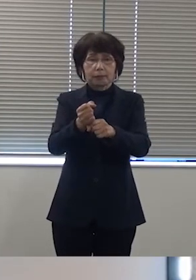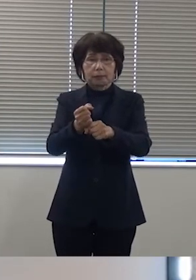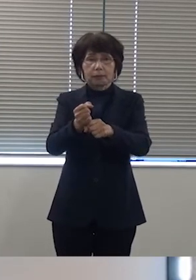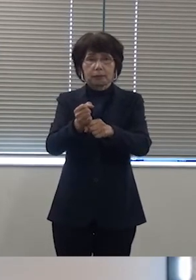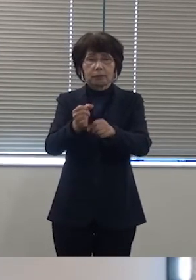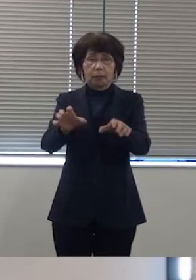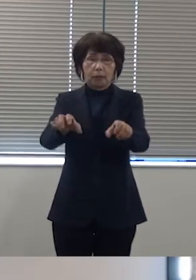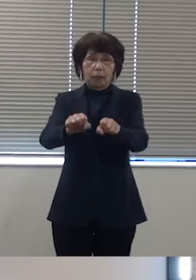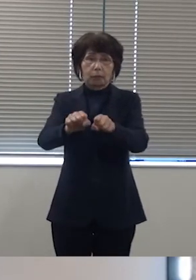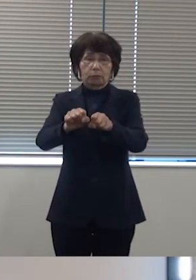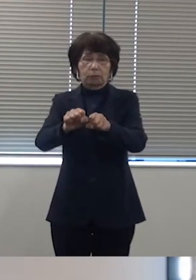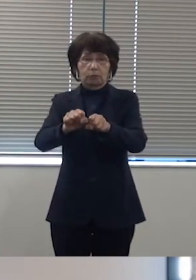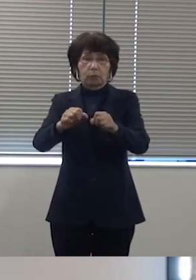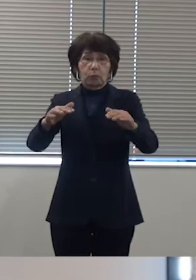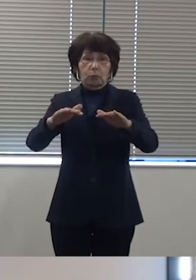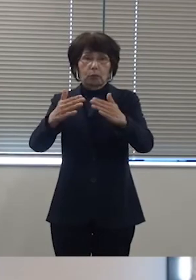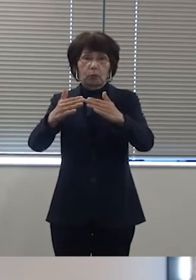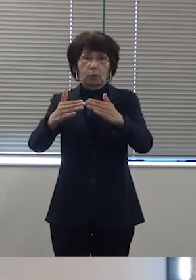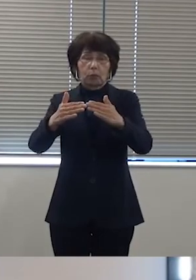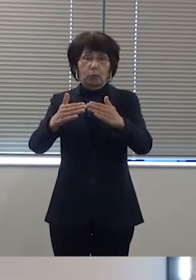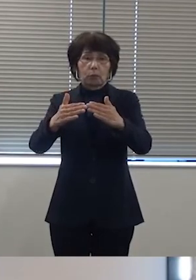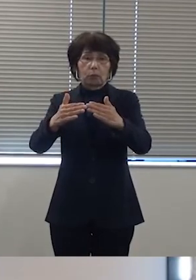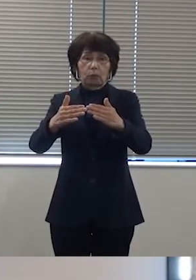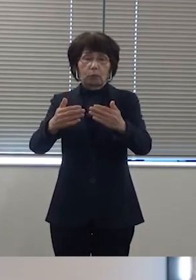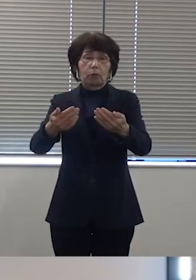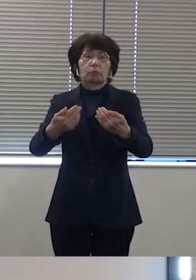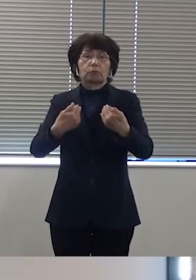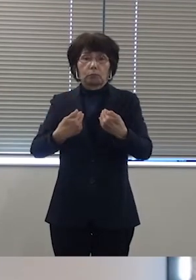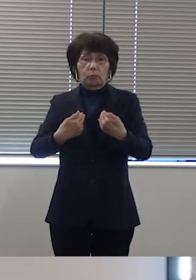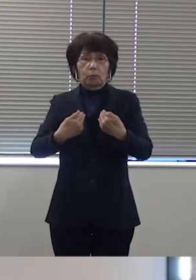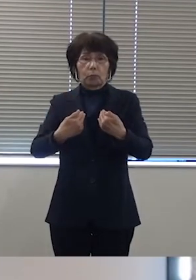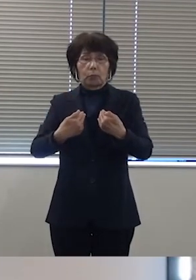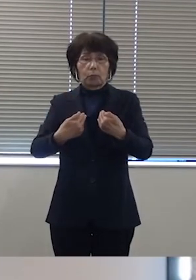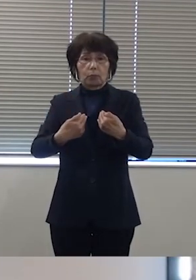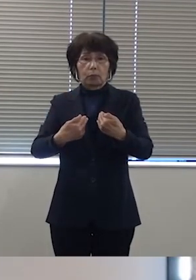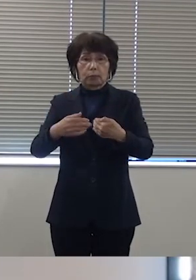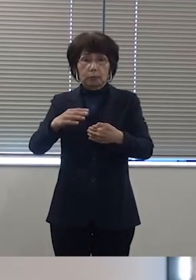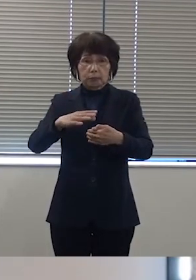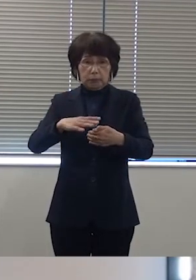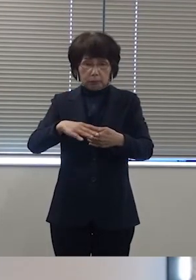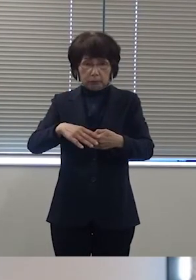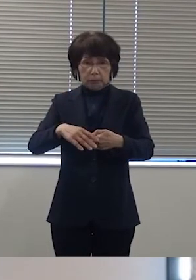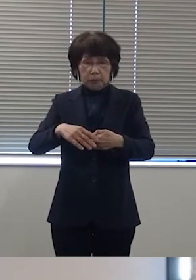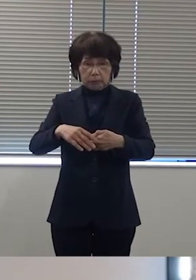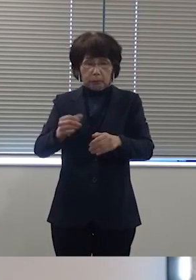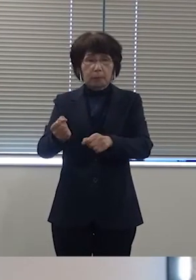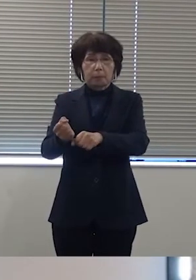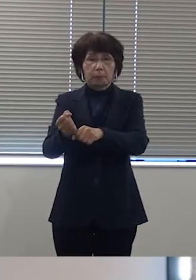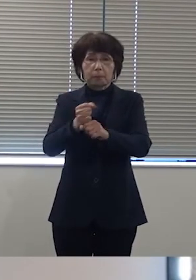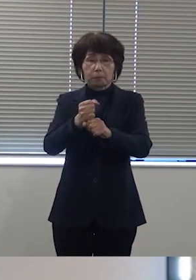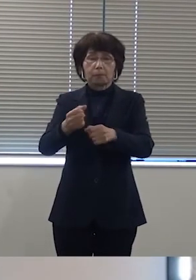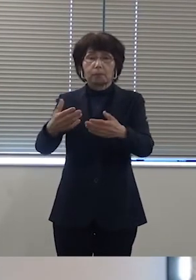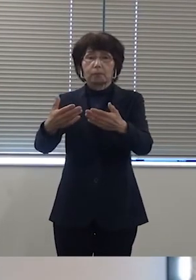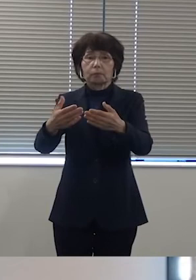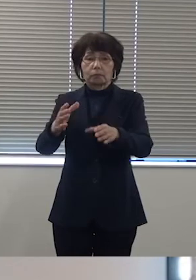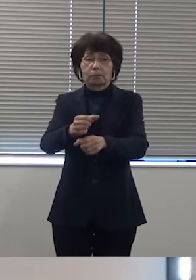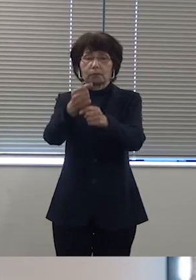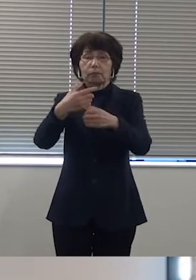ので、まあ、その辺はこういう国の名称で言って、幅広くご意見をいただいているということにしています